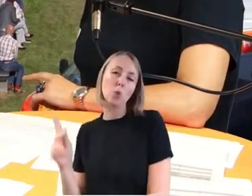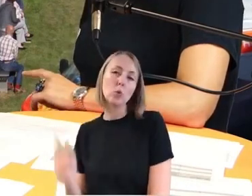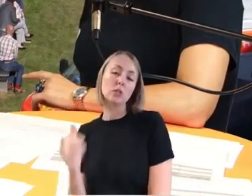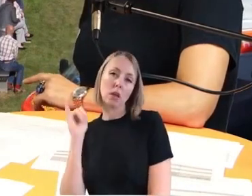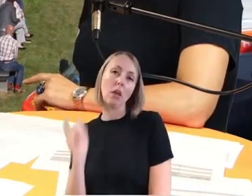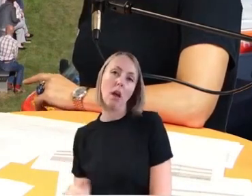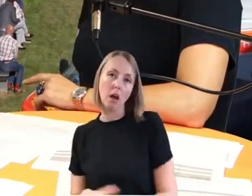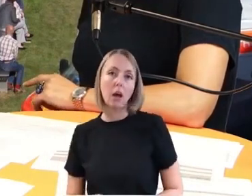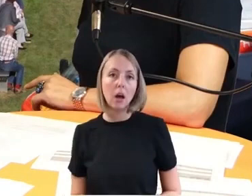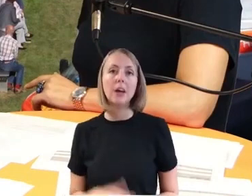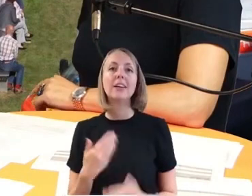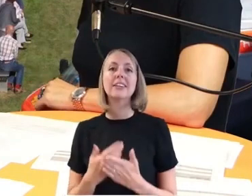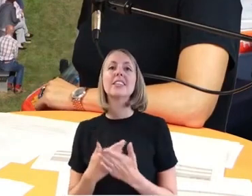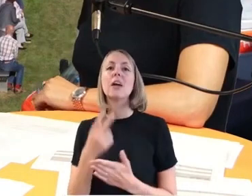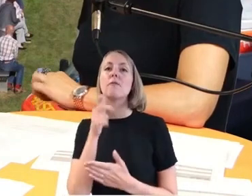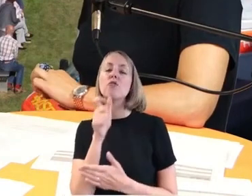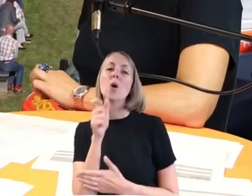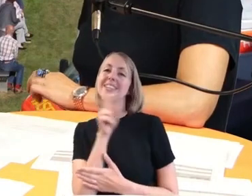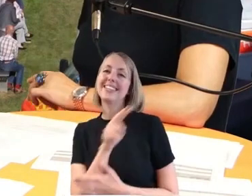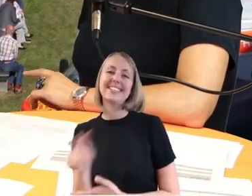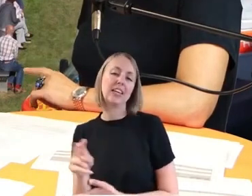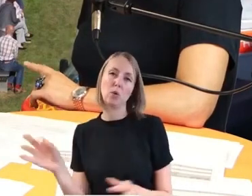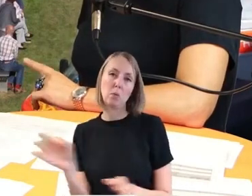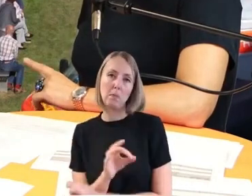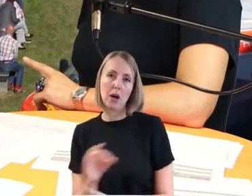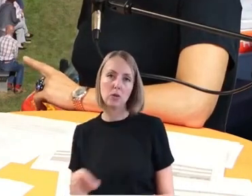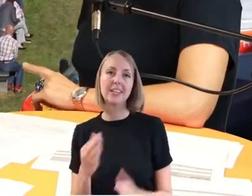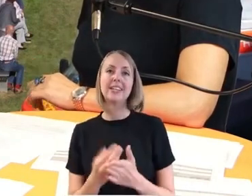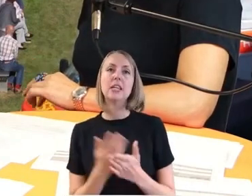Sichtungskonsensuskonferenz für diesen Fall den Begriff der